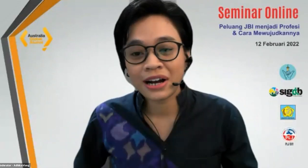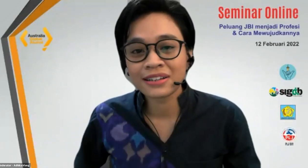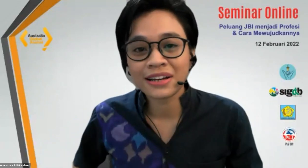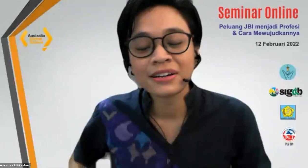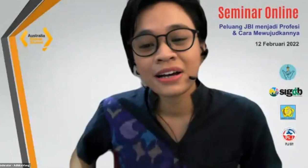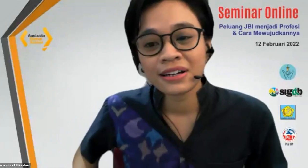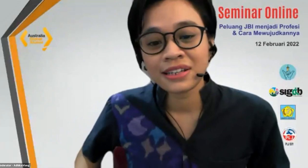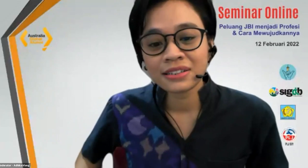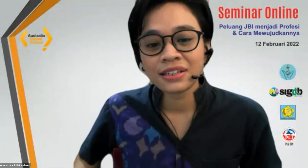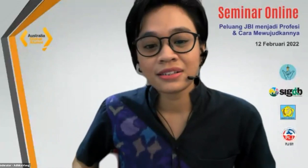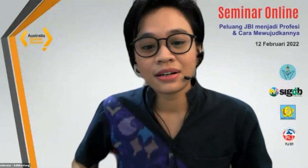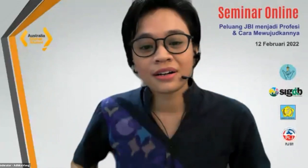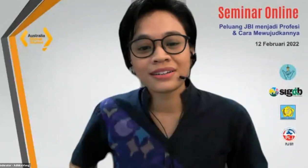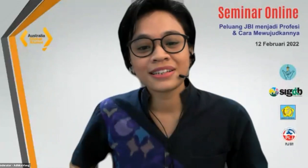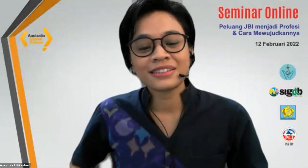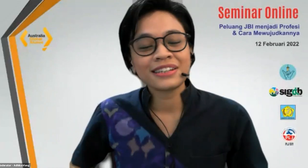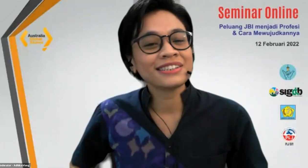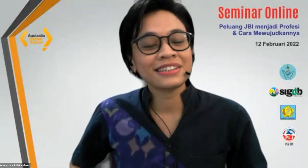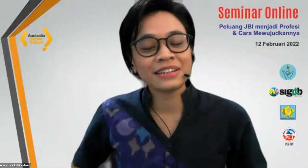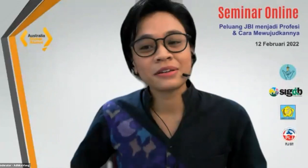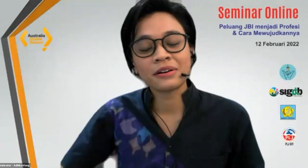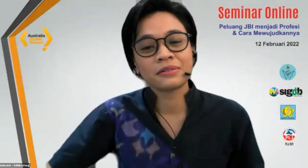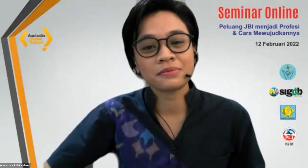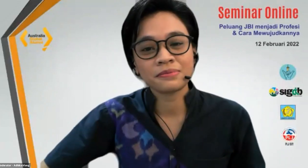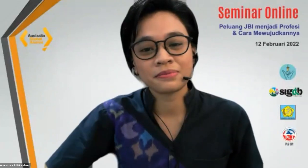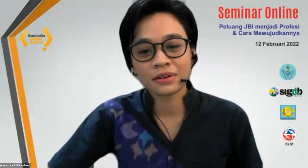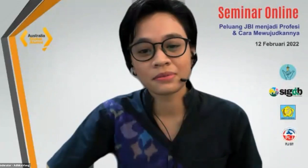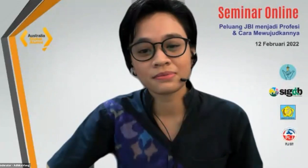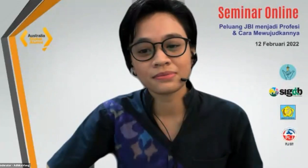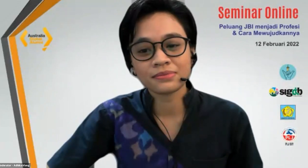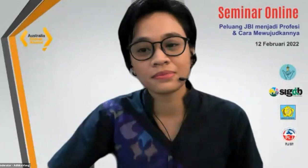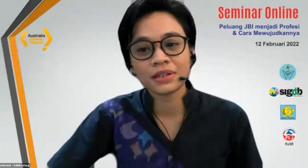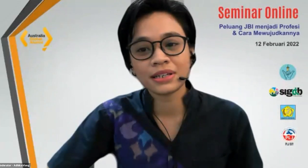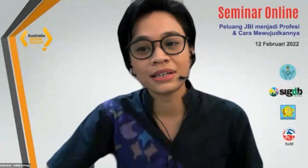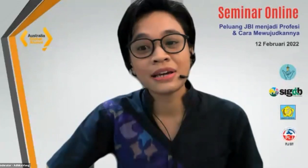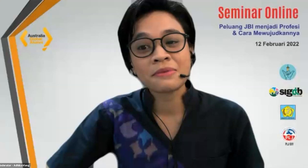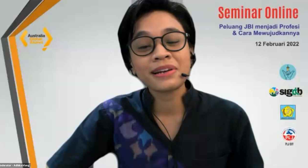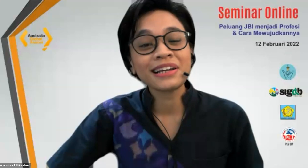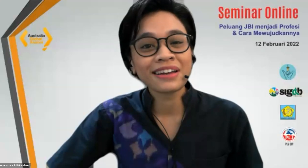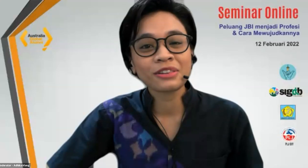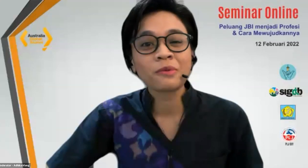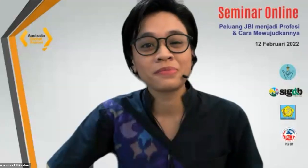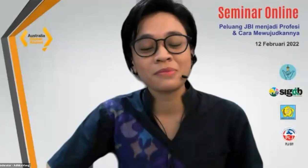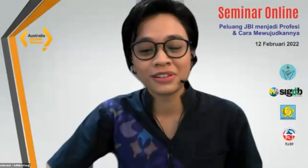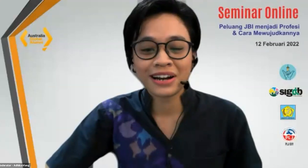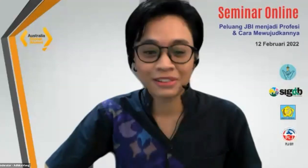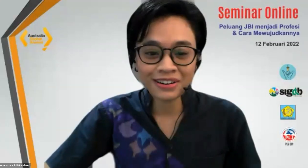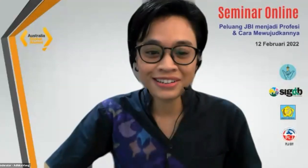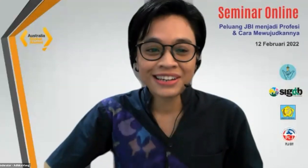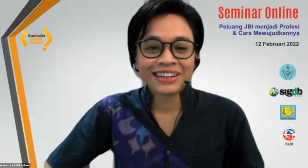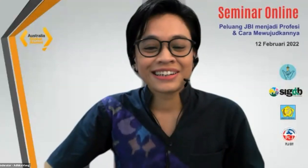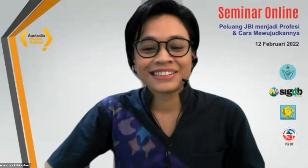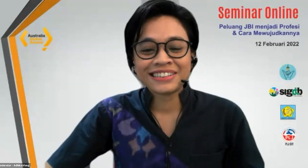Yogyakarta saya sendiri saya sendiri disini di diberikan topi